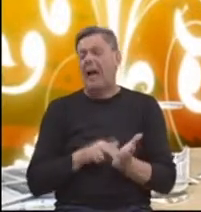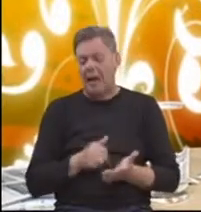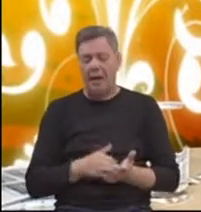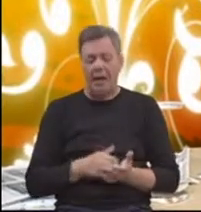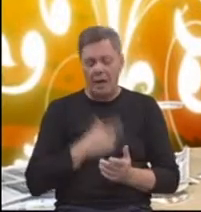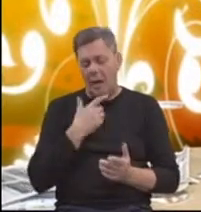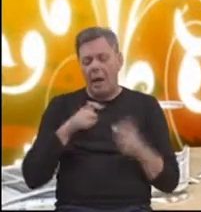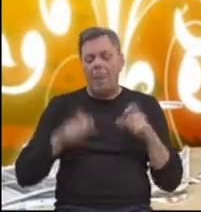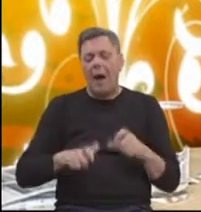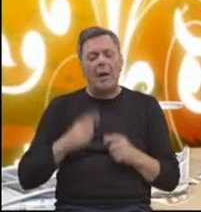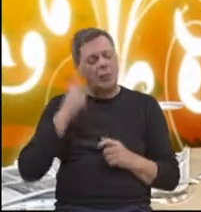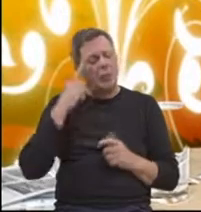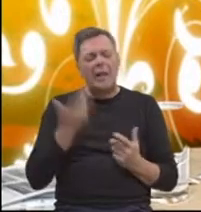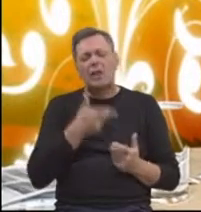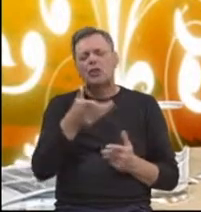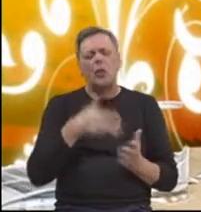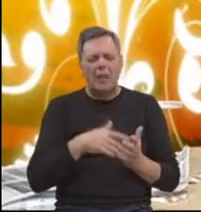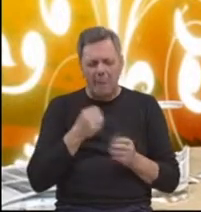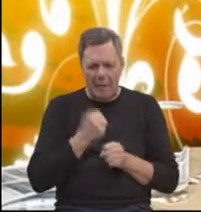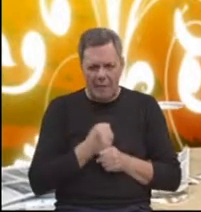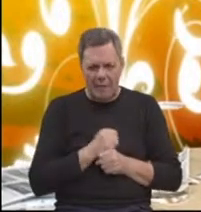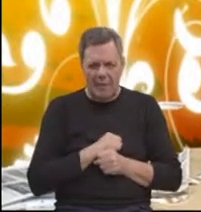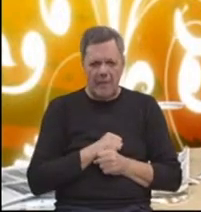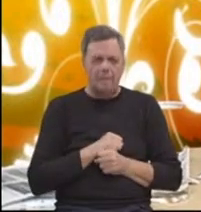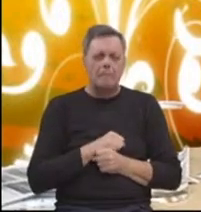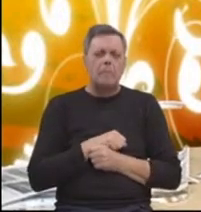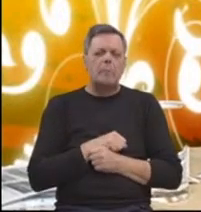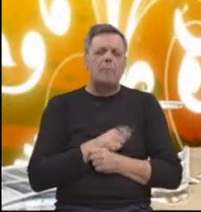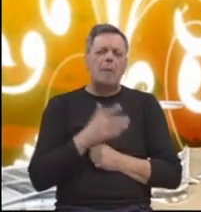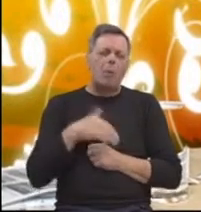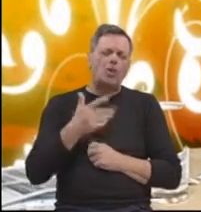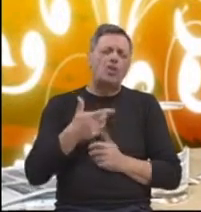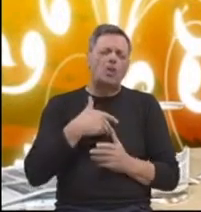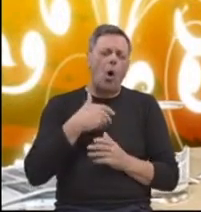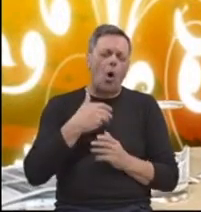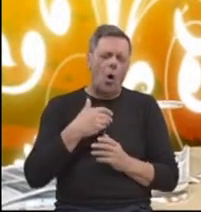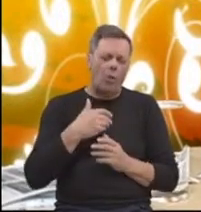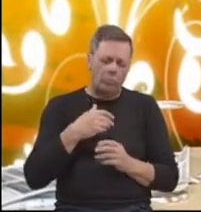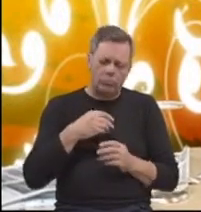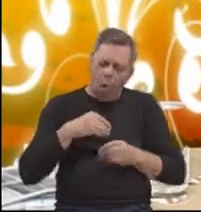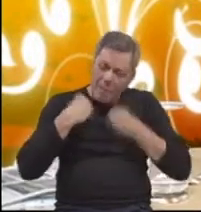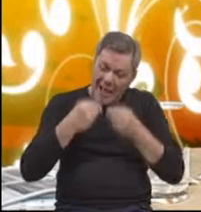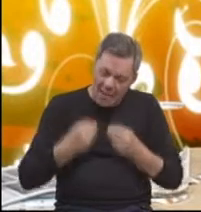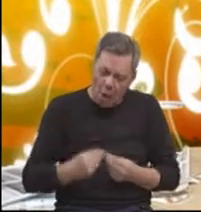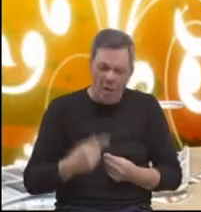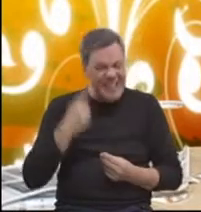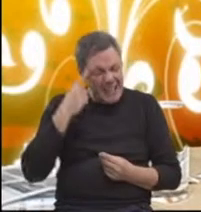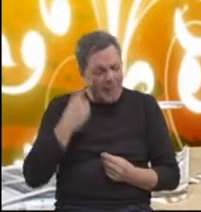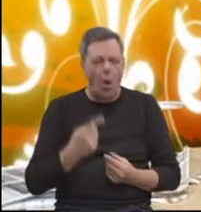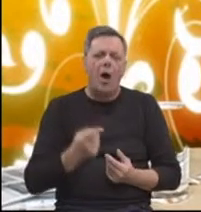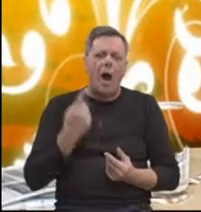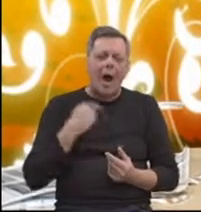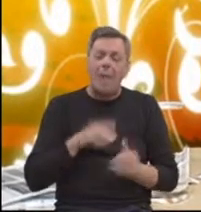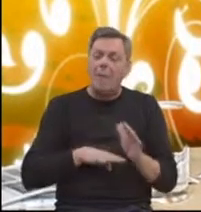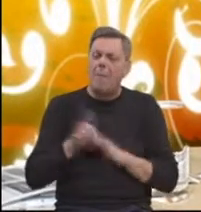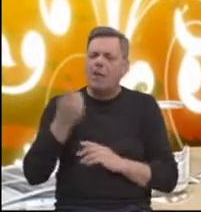babe su znale zašto to treba napraviti, jel tako? Poslije se to znanstveno objasnilo zašto se treba napraviti, ali još uvijek mi bježimo od neke